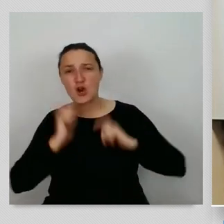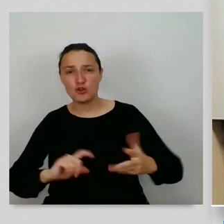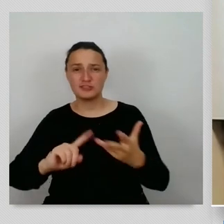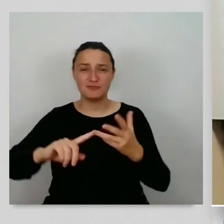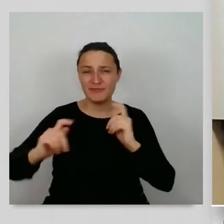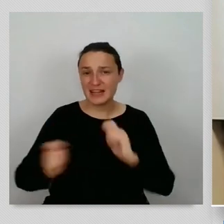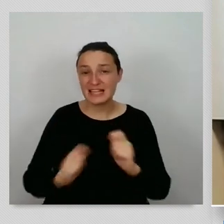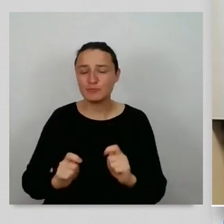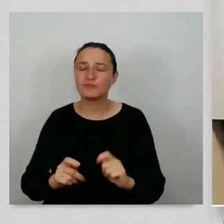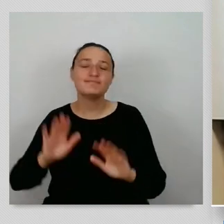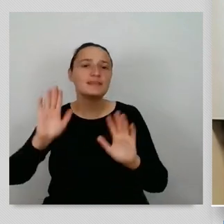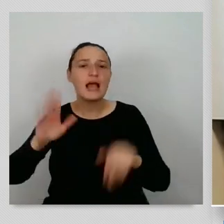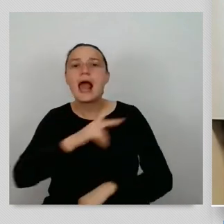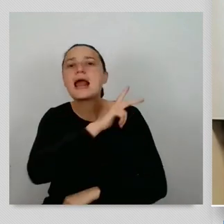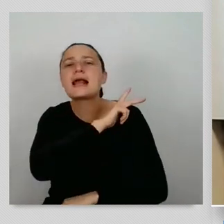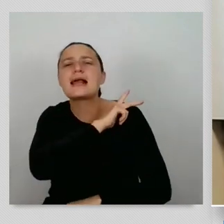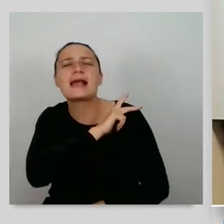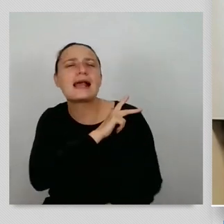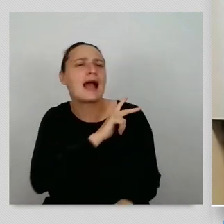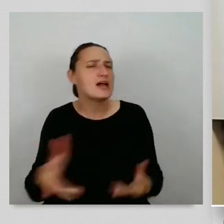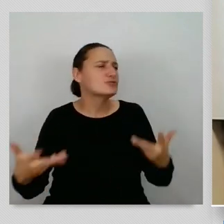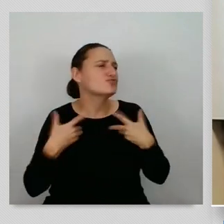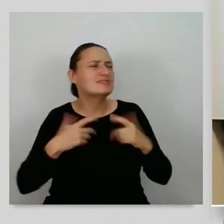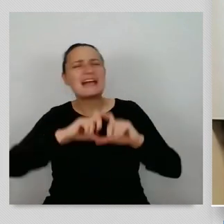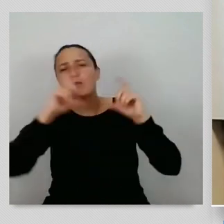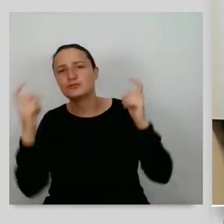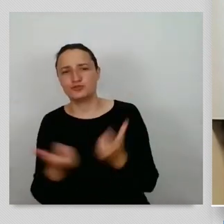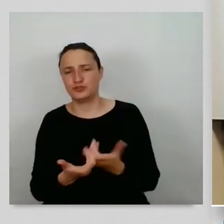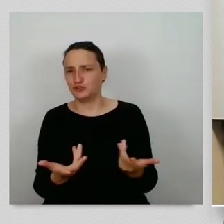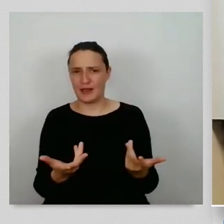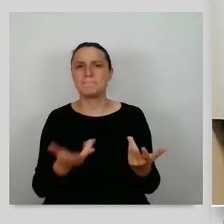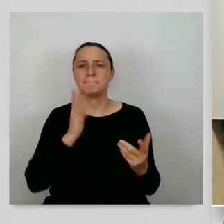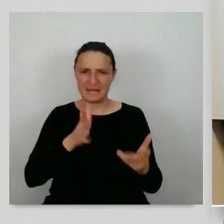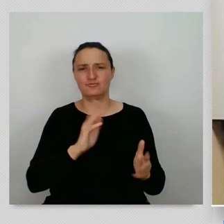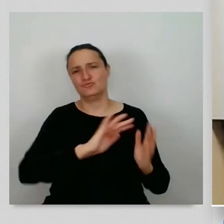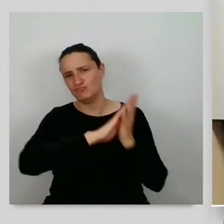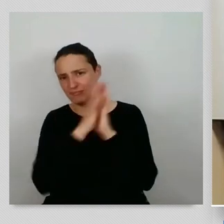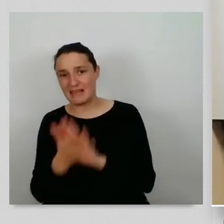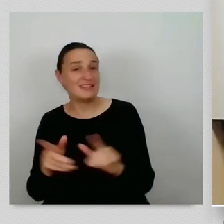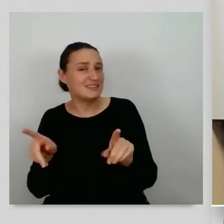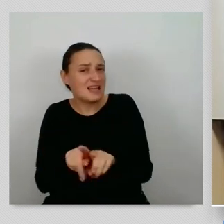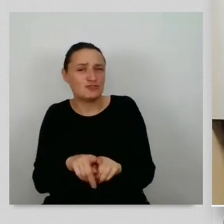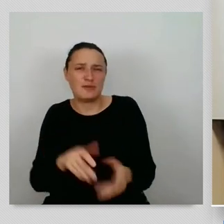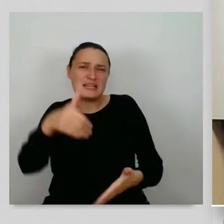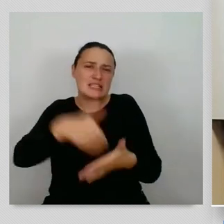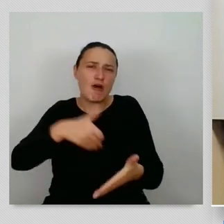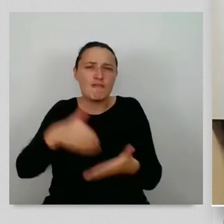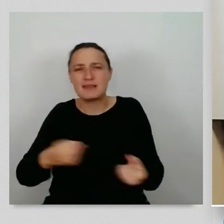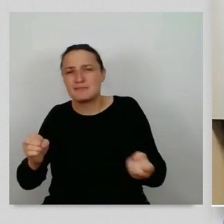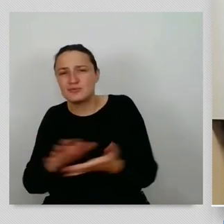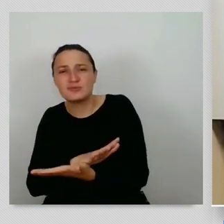ale to dotknie tak naprawdę każdego obszaru życia, łącznie ze zmianą pewnych nawyków.